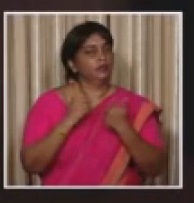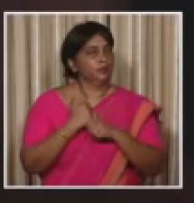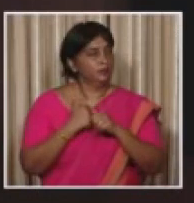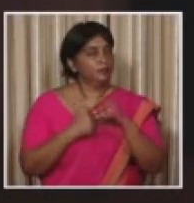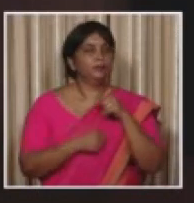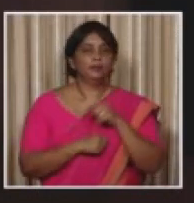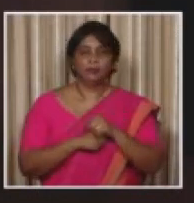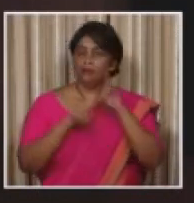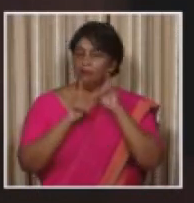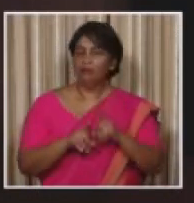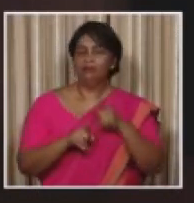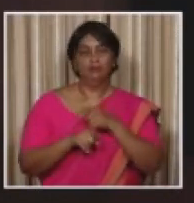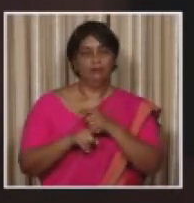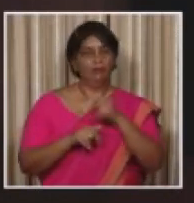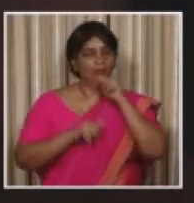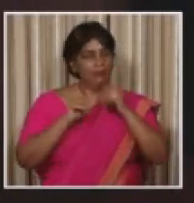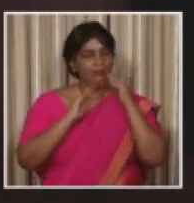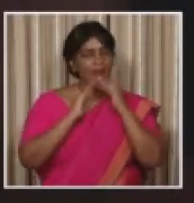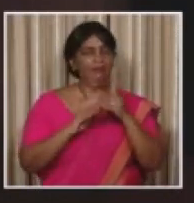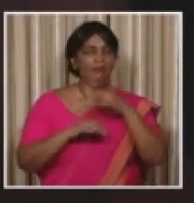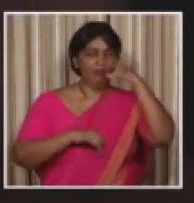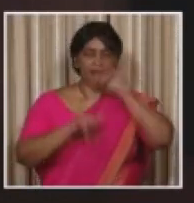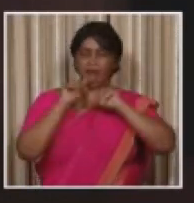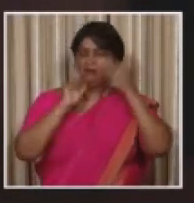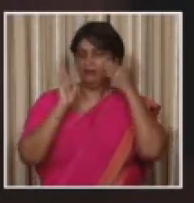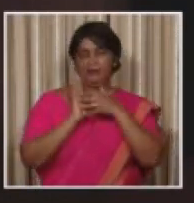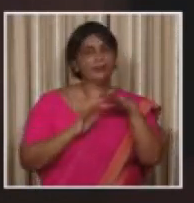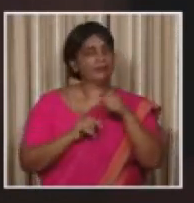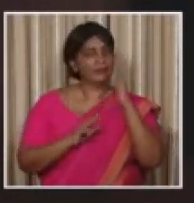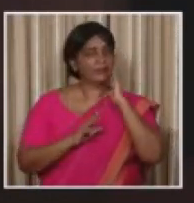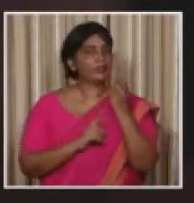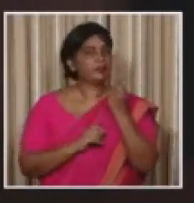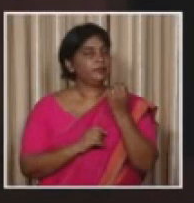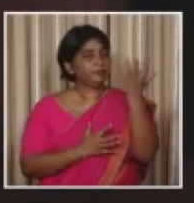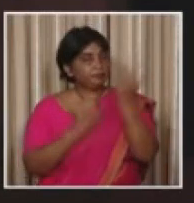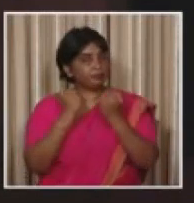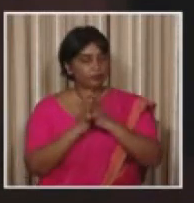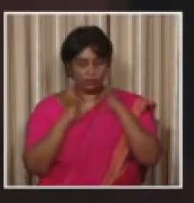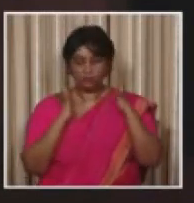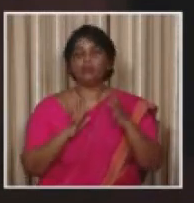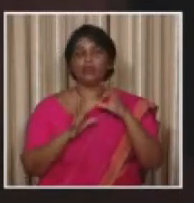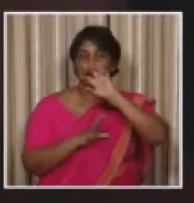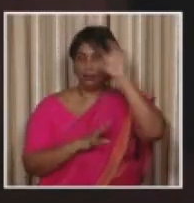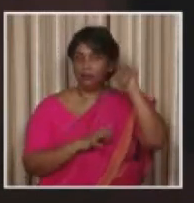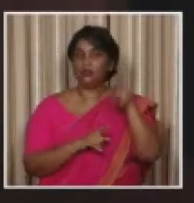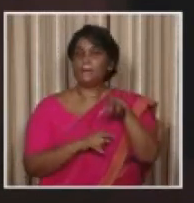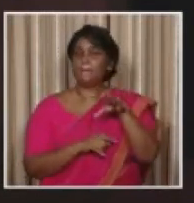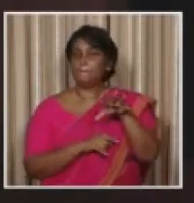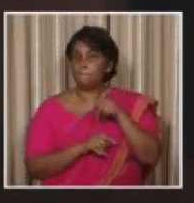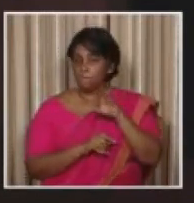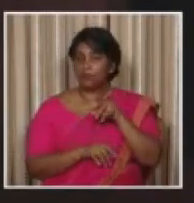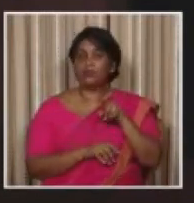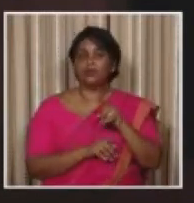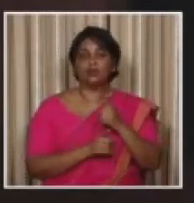කරන්නත් ඉතින් මේ සුවසායන එහෙම නැත්නම් මේ ආයුර්වේදයේ උපයෝගී කරගෙන විදේශ විනිමය උපයන බොහෝ රටවල් එය පාවිච්චි